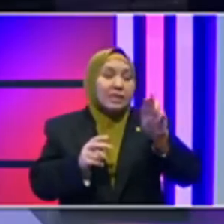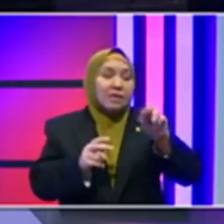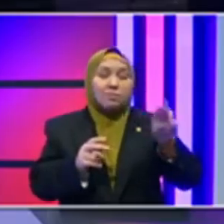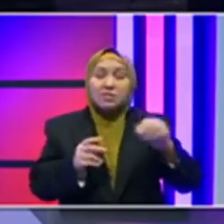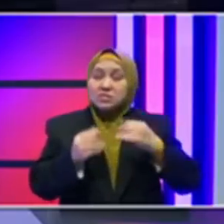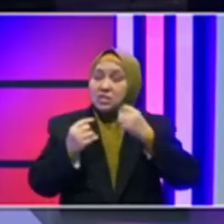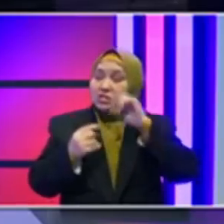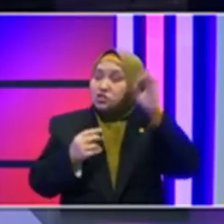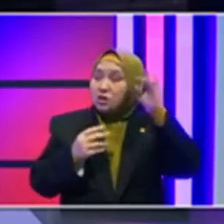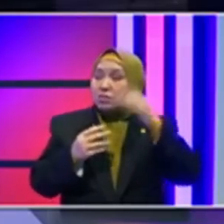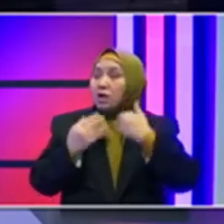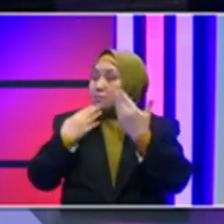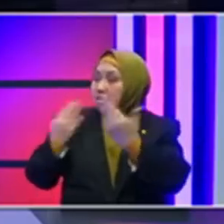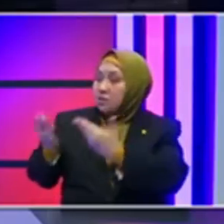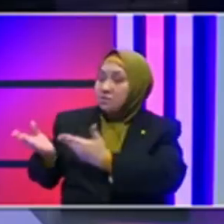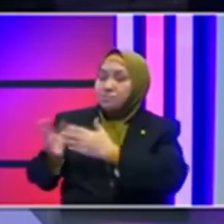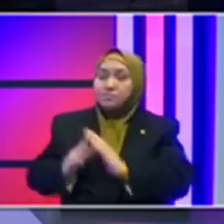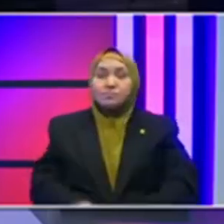Alaihissalam